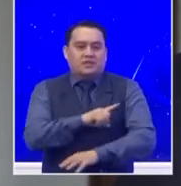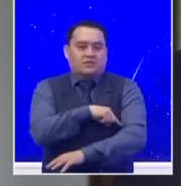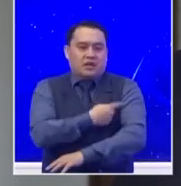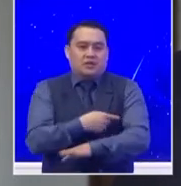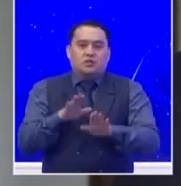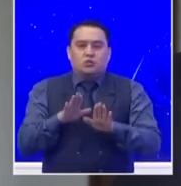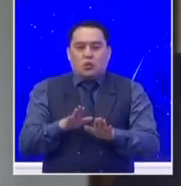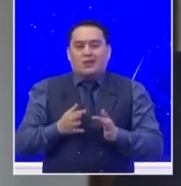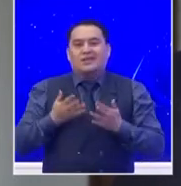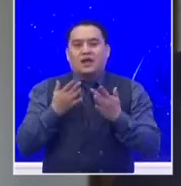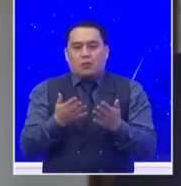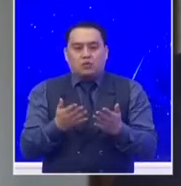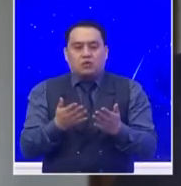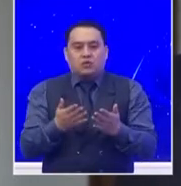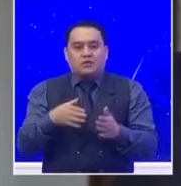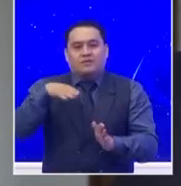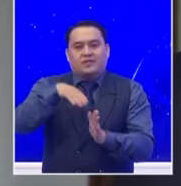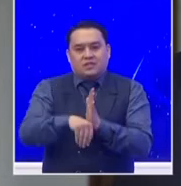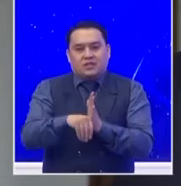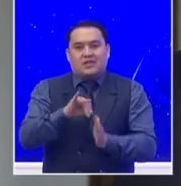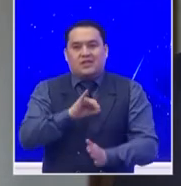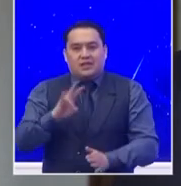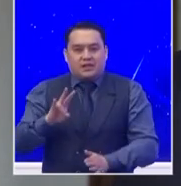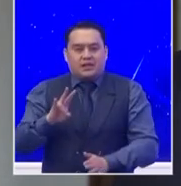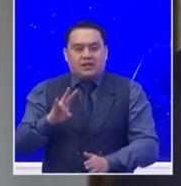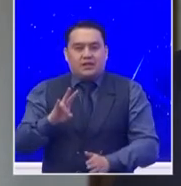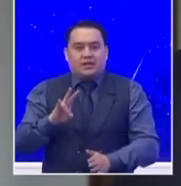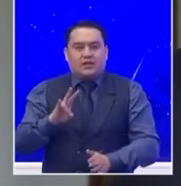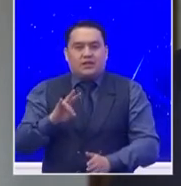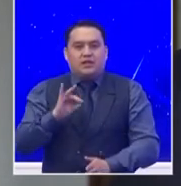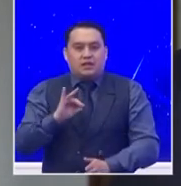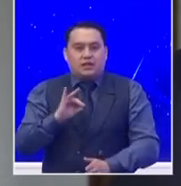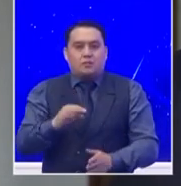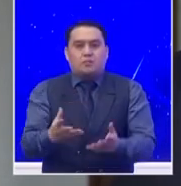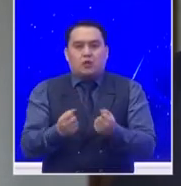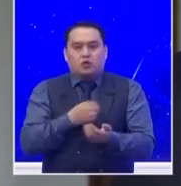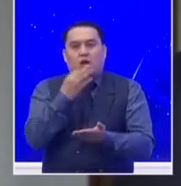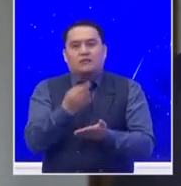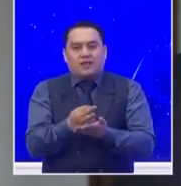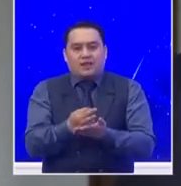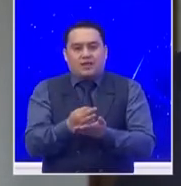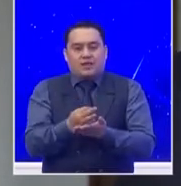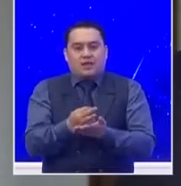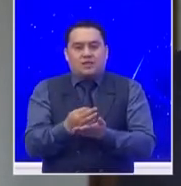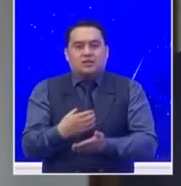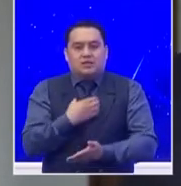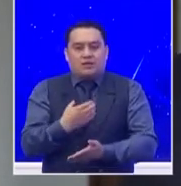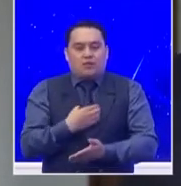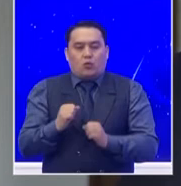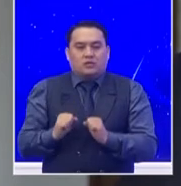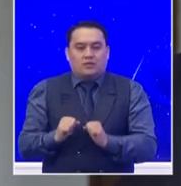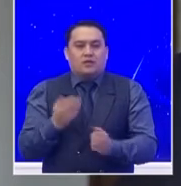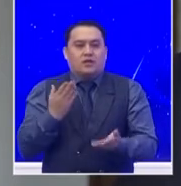только требуется туда внести ИИН, и они получат ответ, либо застрахован, либо не